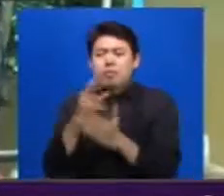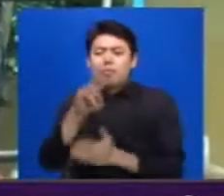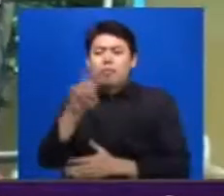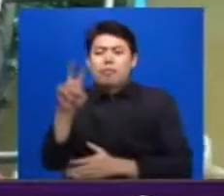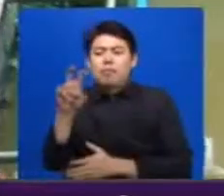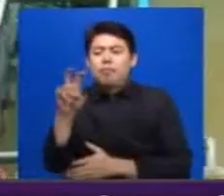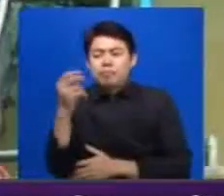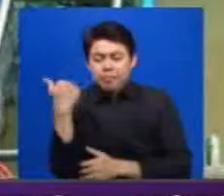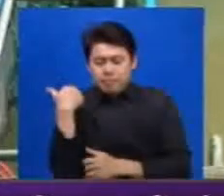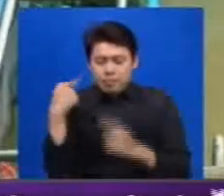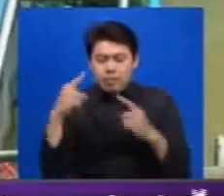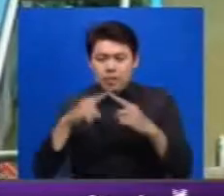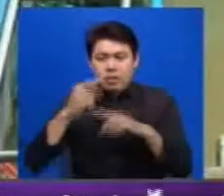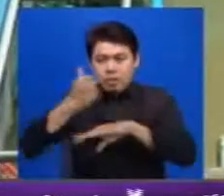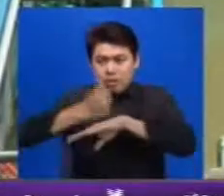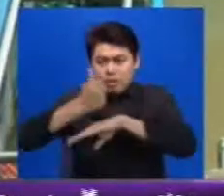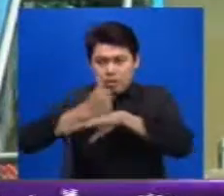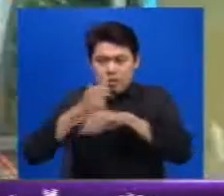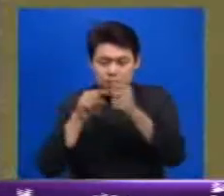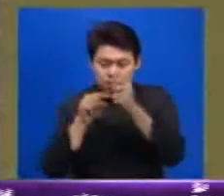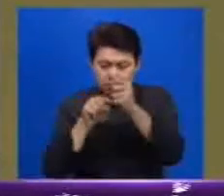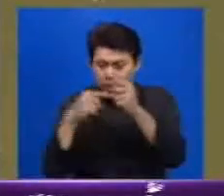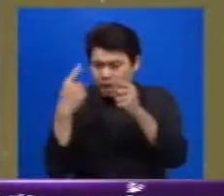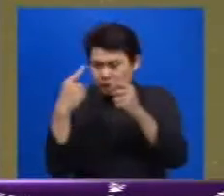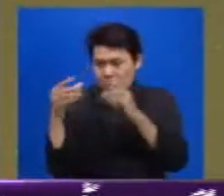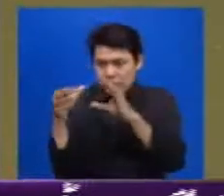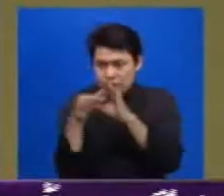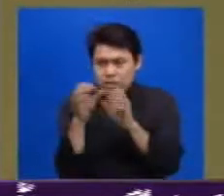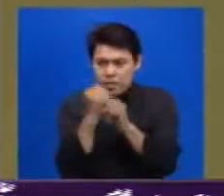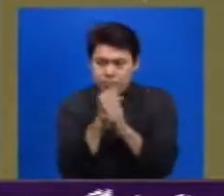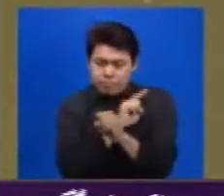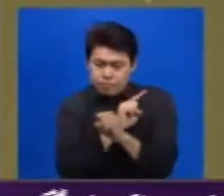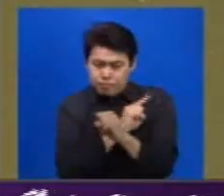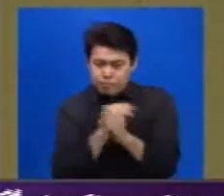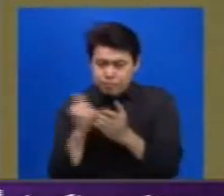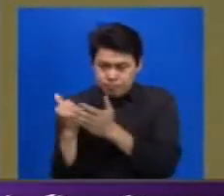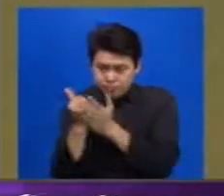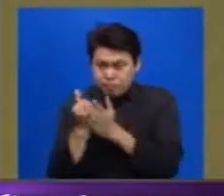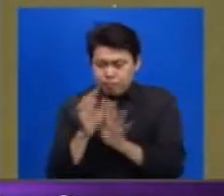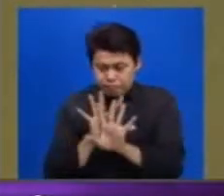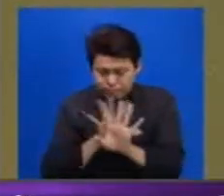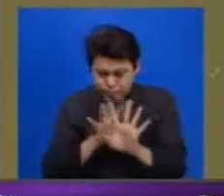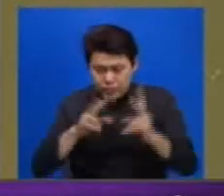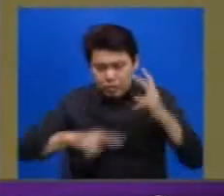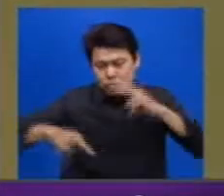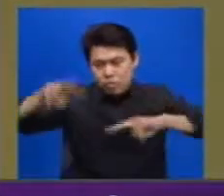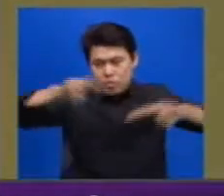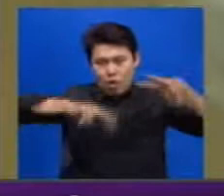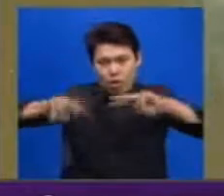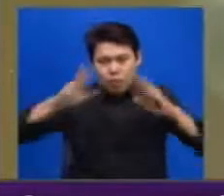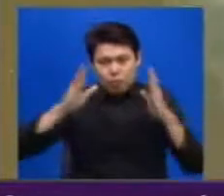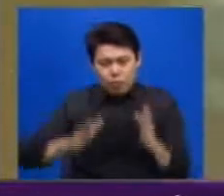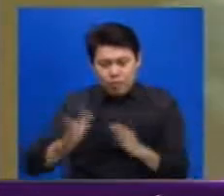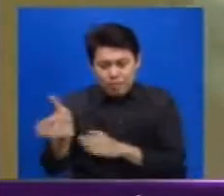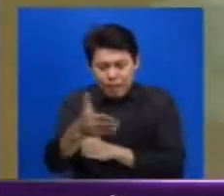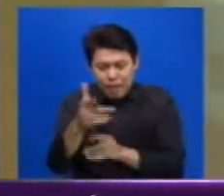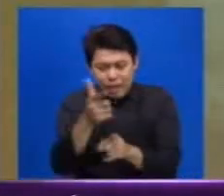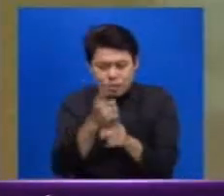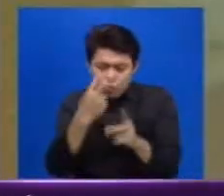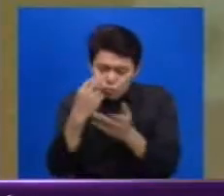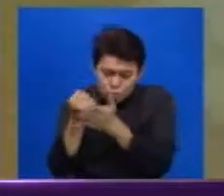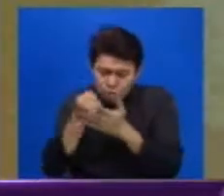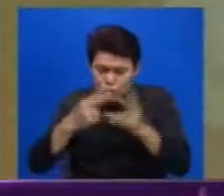ฤกษ์วานิชกุลในอำเภอนาหว้านำเจ้าหน้าที่ที่เกี่ยวข้องลงพื้นที่ตรวจสอบพร้อมให้เจ้าหน้าที่ประมงเข้าไปดูแลแก้ไข